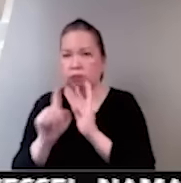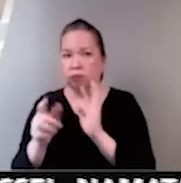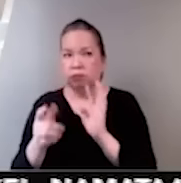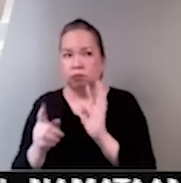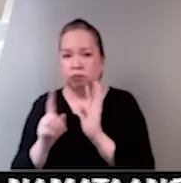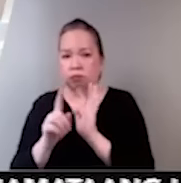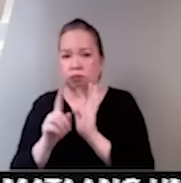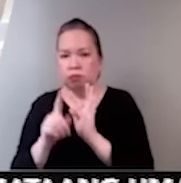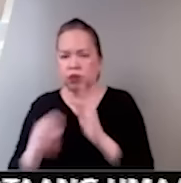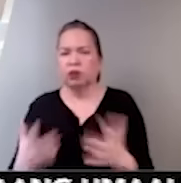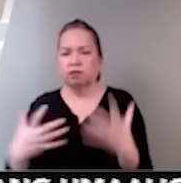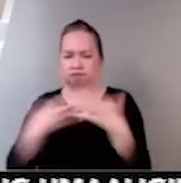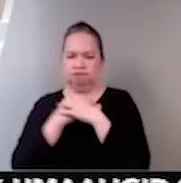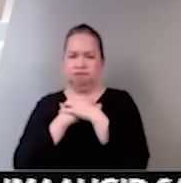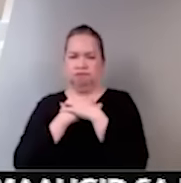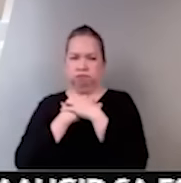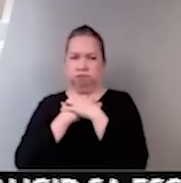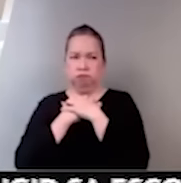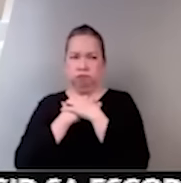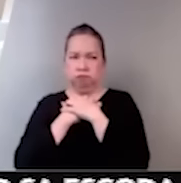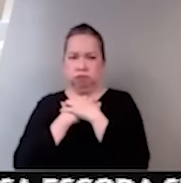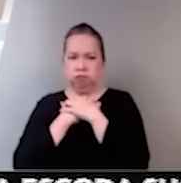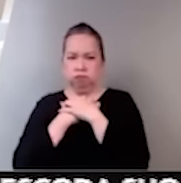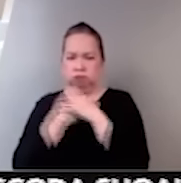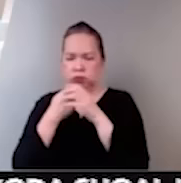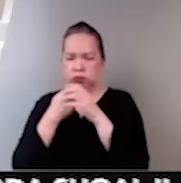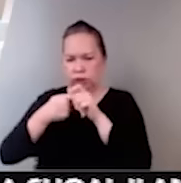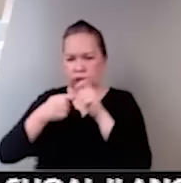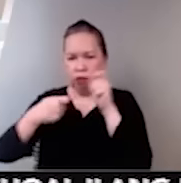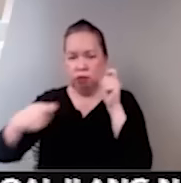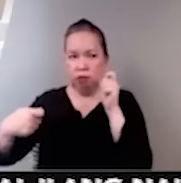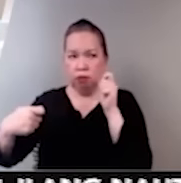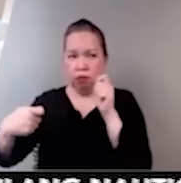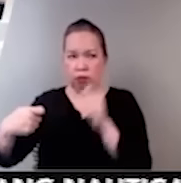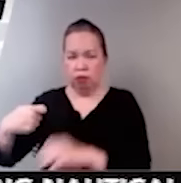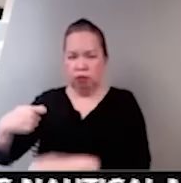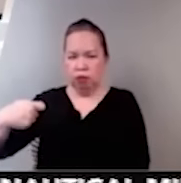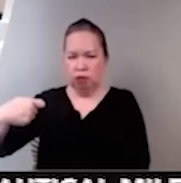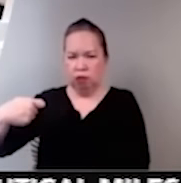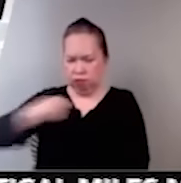sinunggaman niya po ako, tapos nakatutok yung patalin niya sa akin.